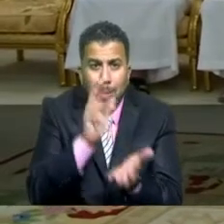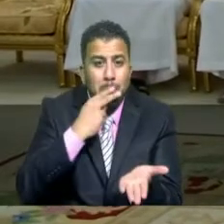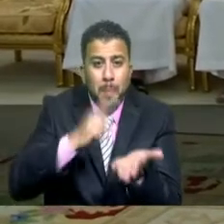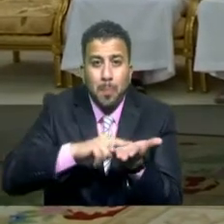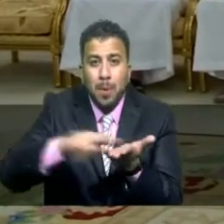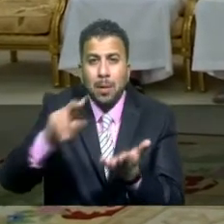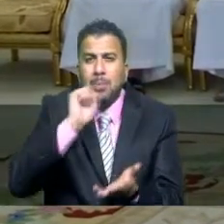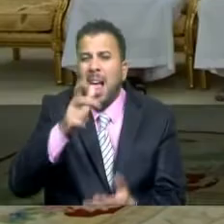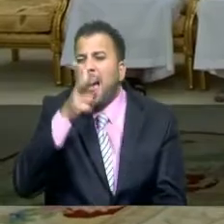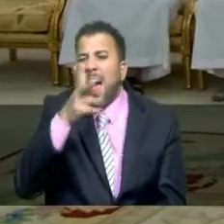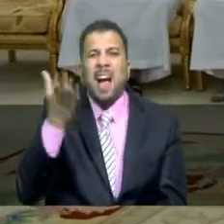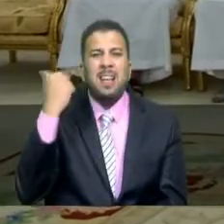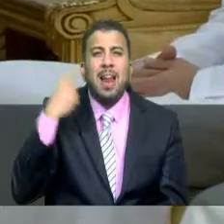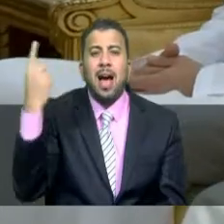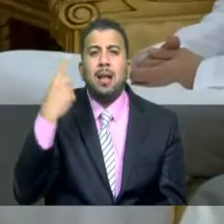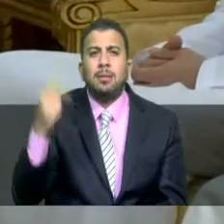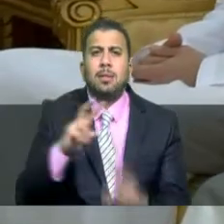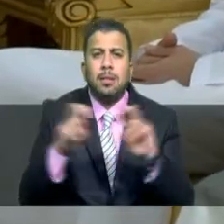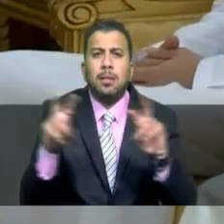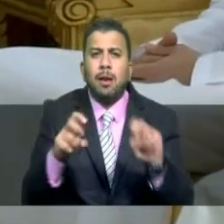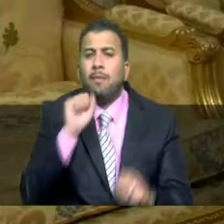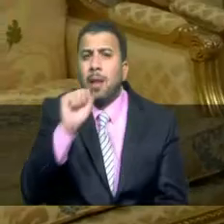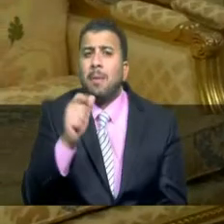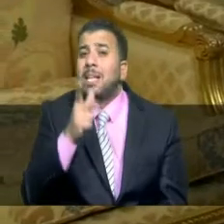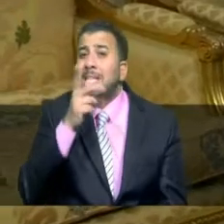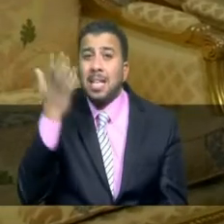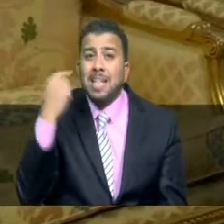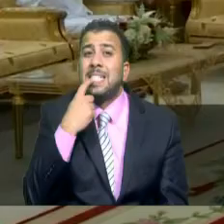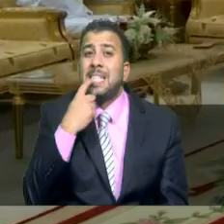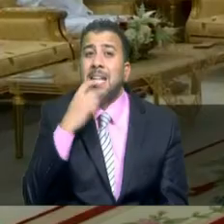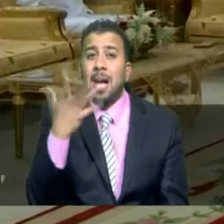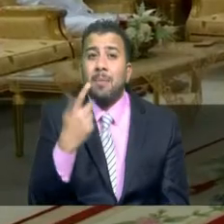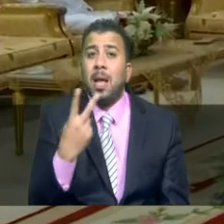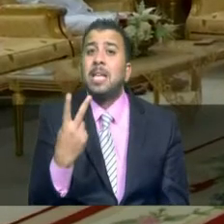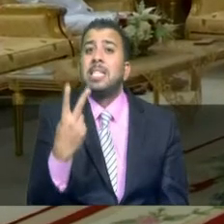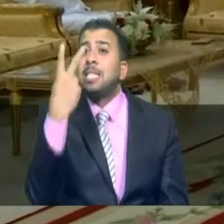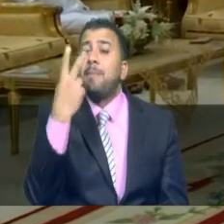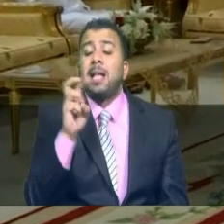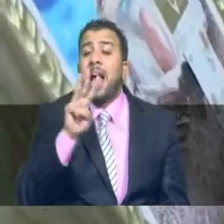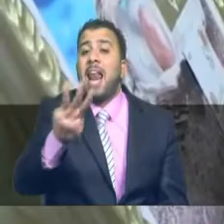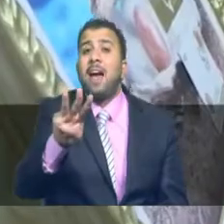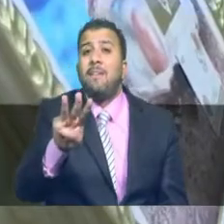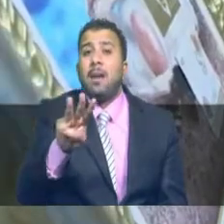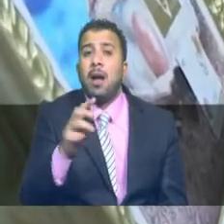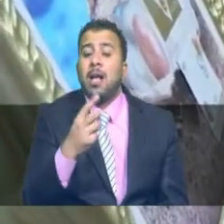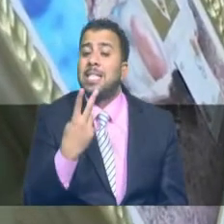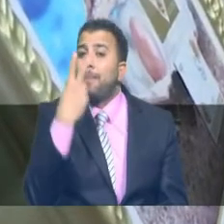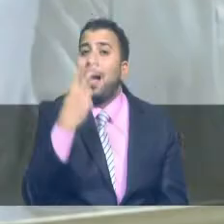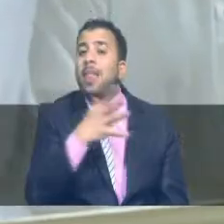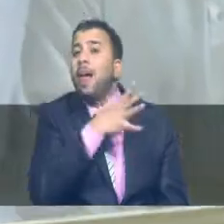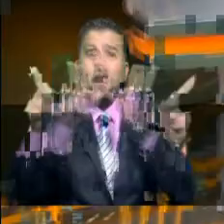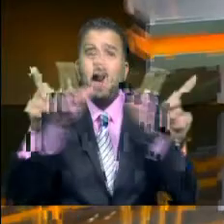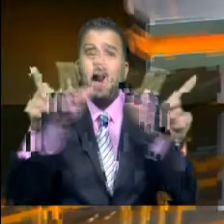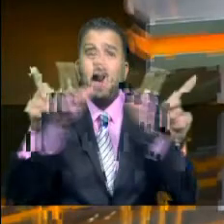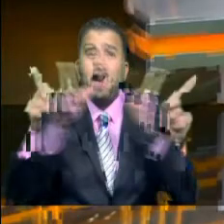في الاماره من عام سبعه الاف وخمسمائه قبل الميلاد الدار ما تزال متواصله ومعنا حيث تتابعون بعد